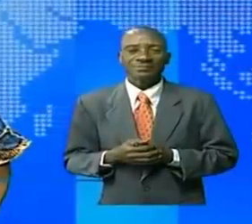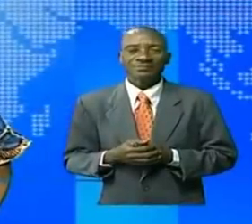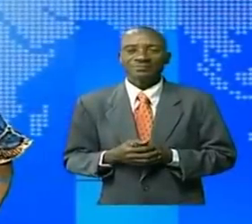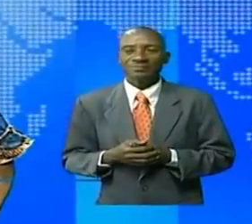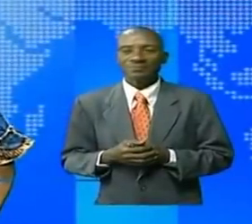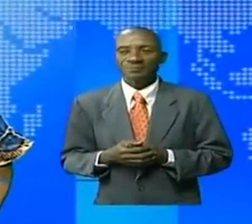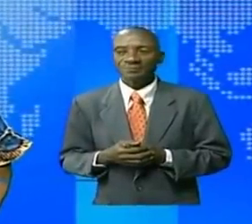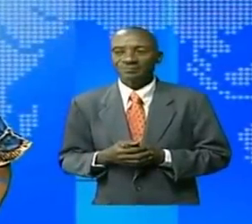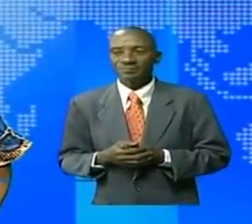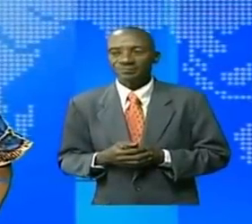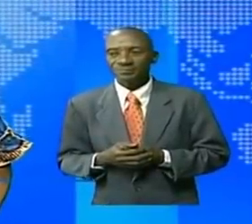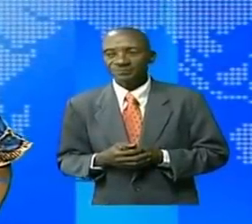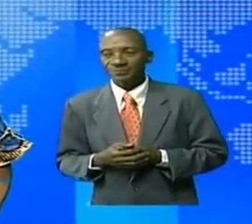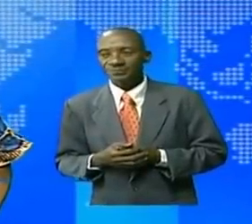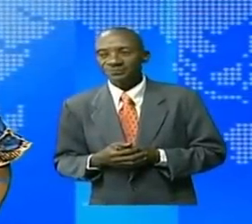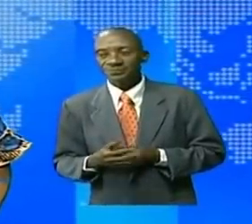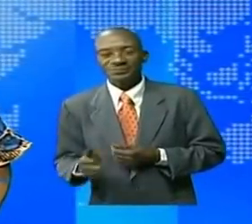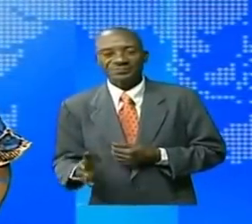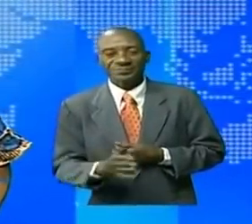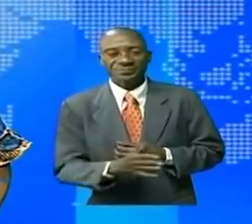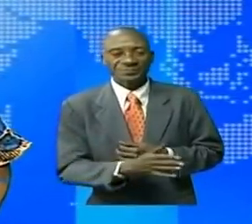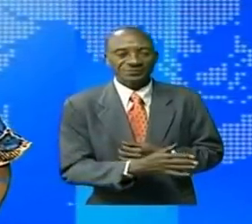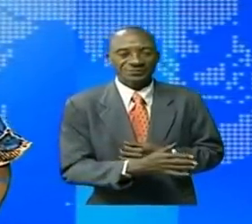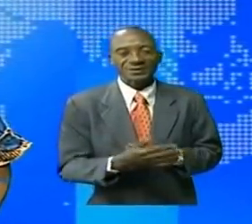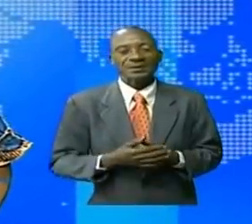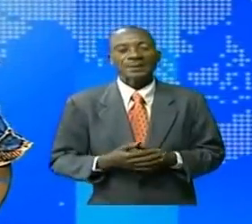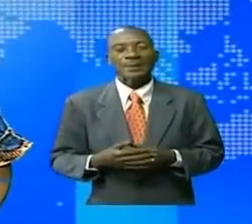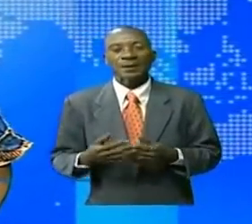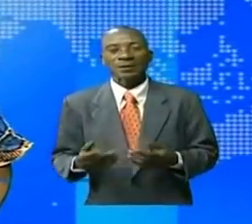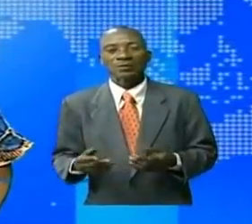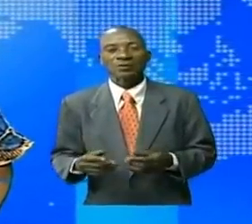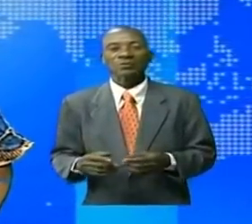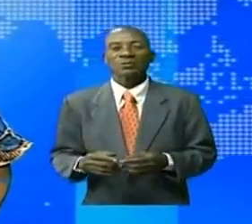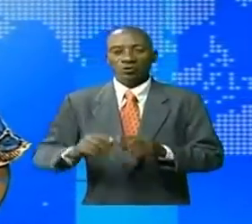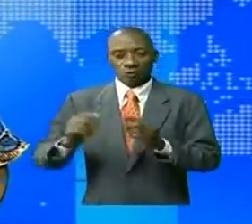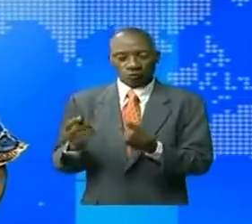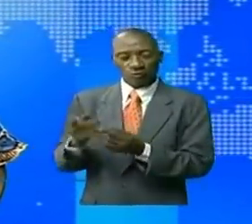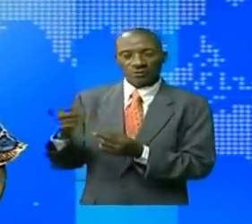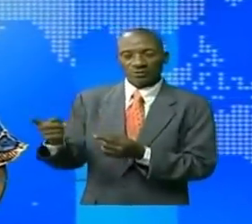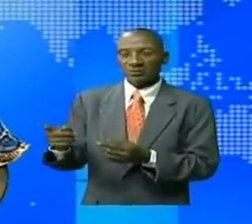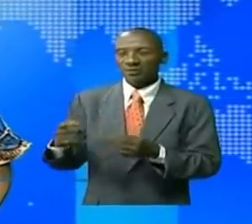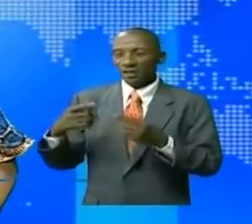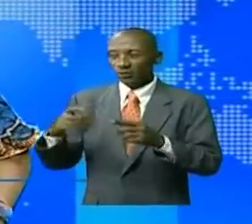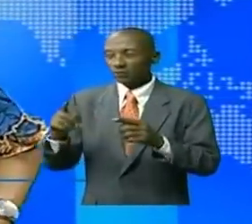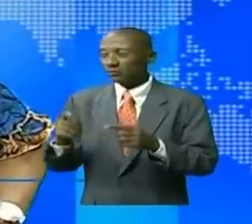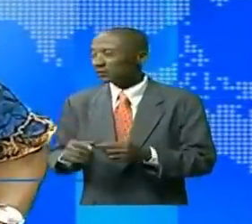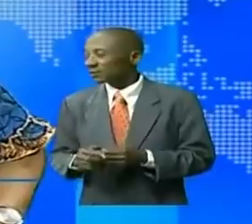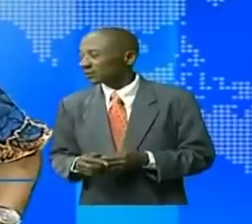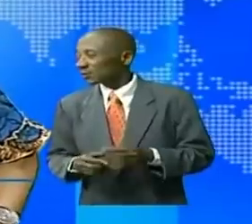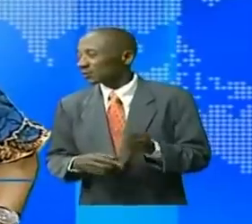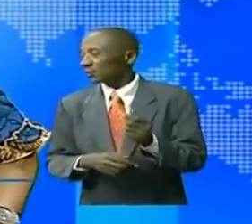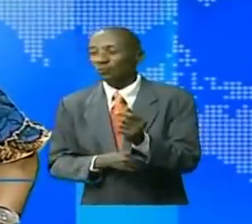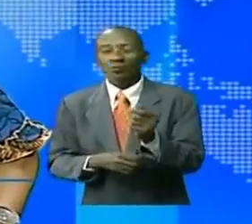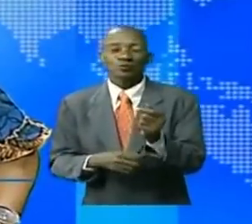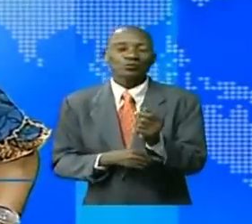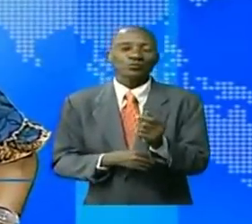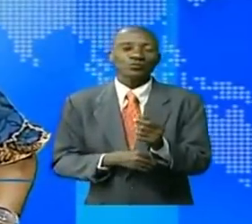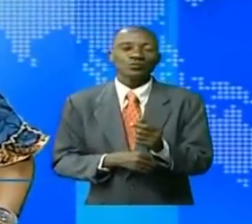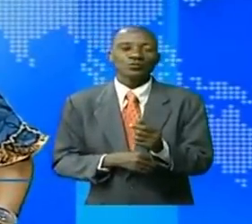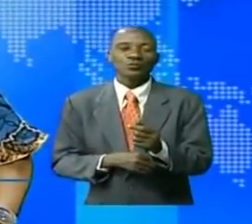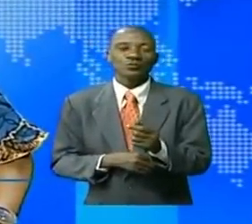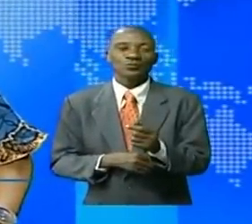Les groupes d'études et d'intervention forment les agents et cadres du Fonds de promotion et de l'industrie